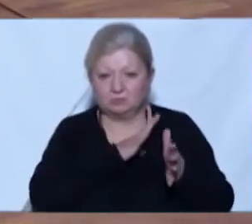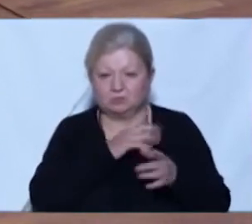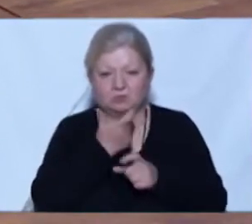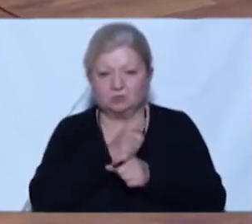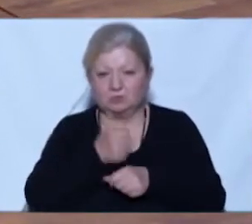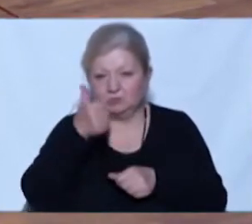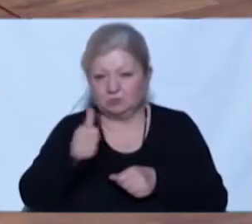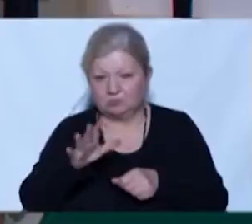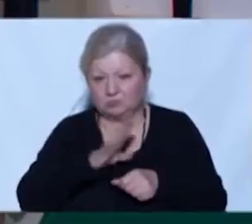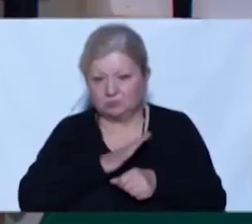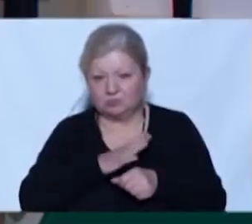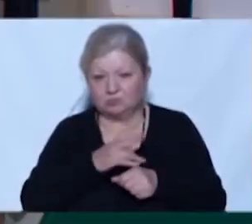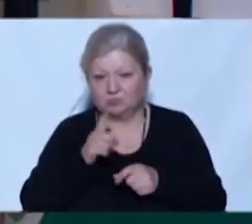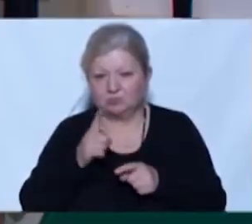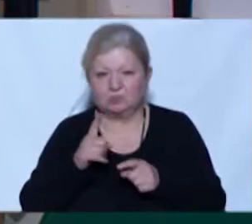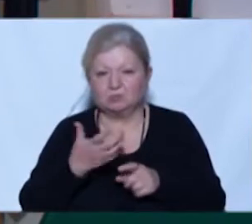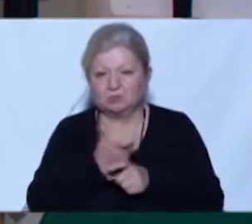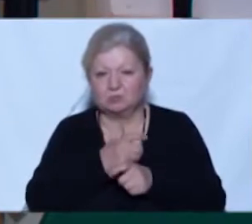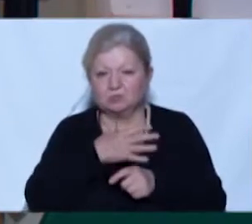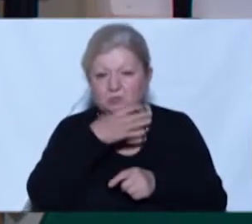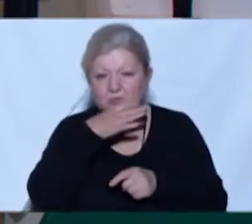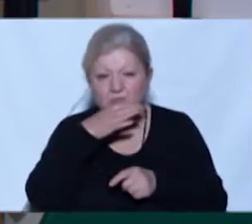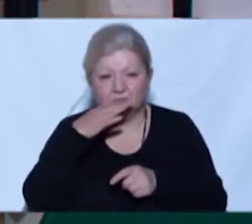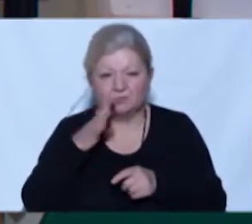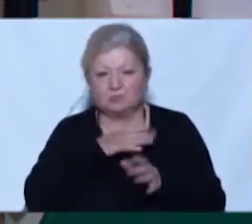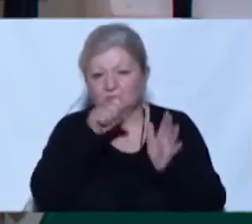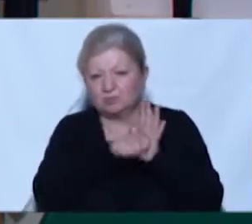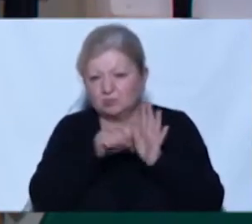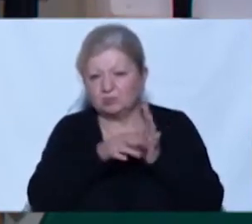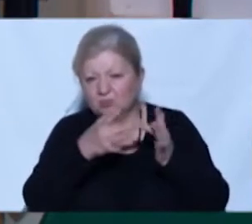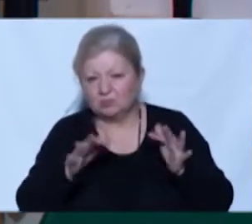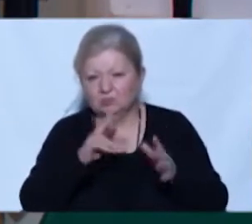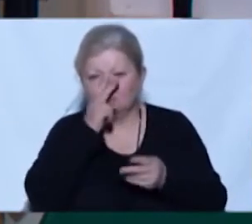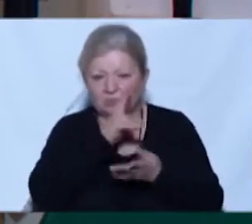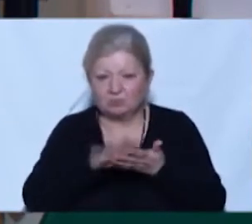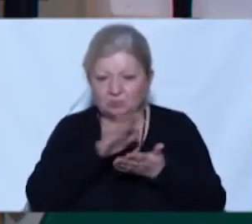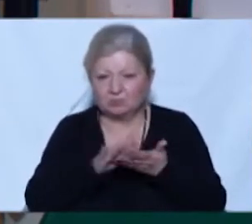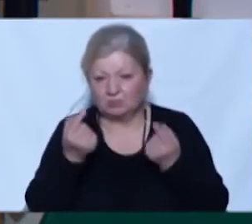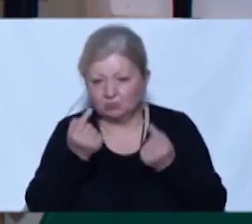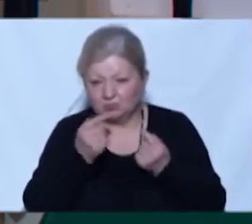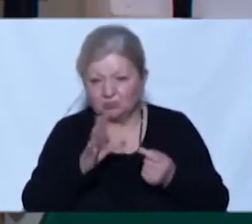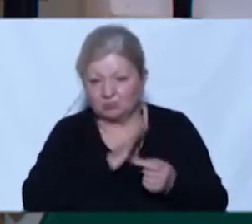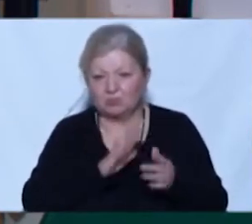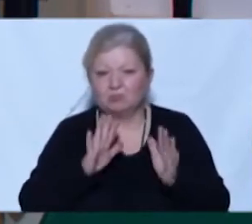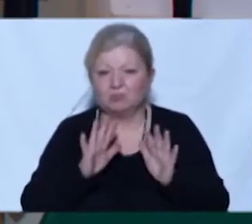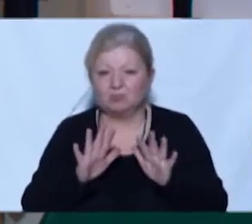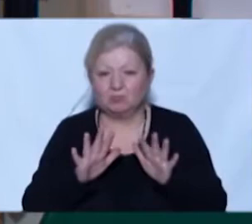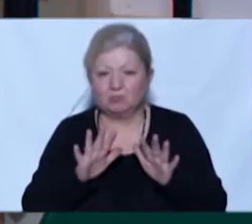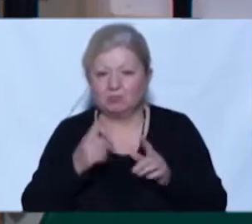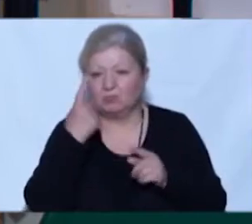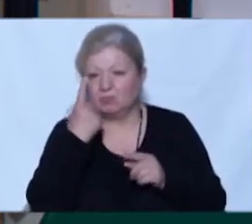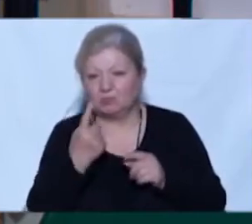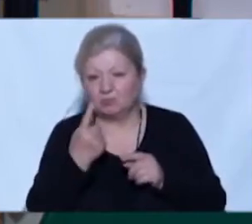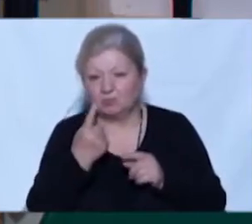წარმატებული აღმოჩნდა, რომ მიუხედავად მრავალი მსხვერპლისა, მრავალი დანაკარგისა, მხოლოდ